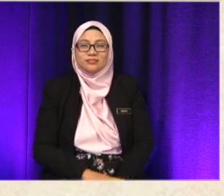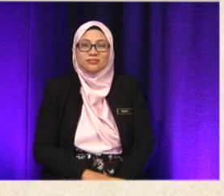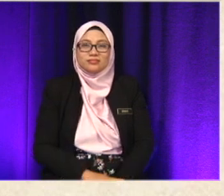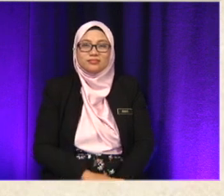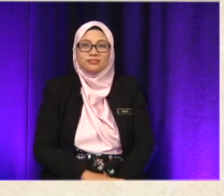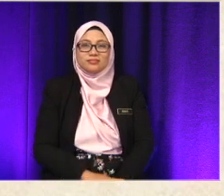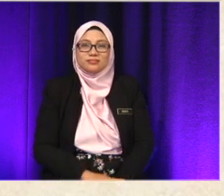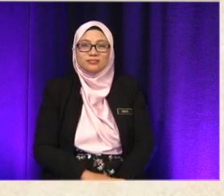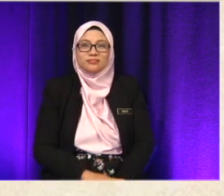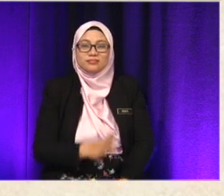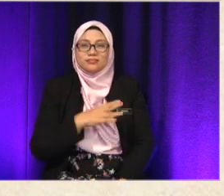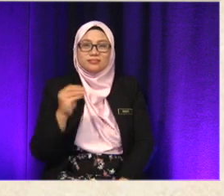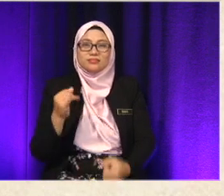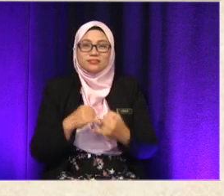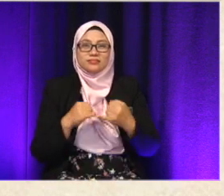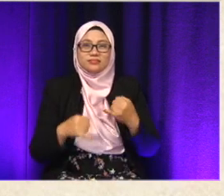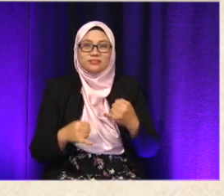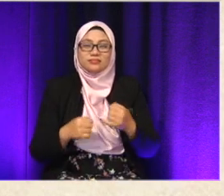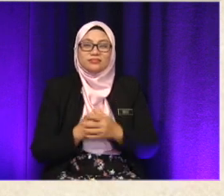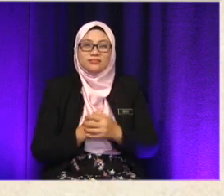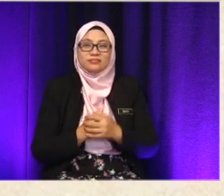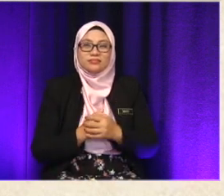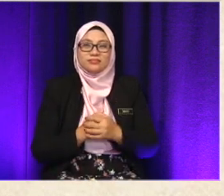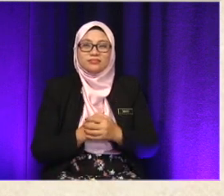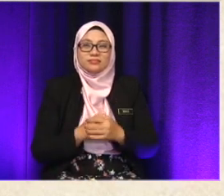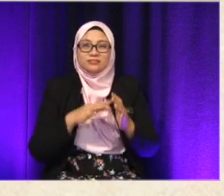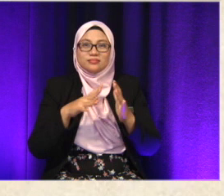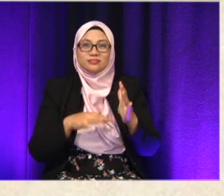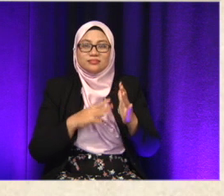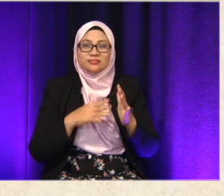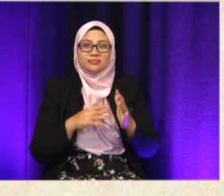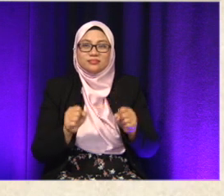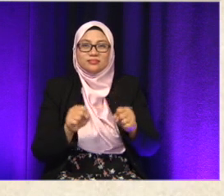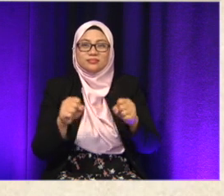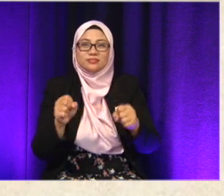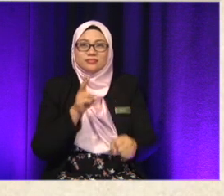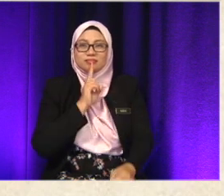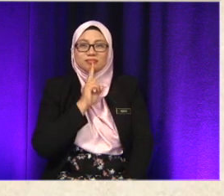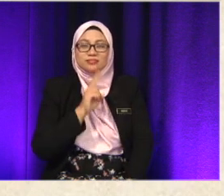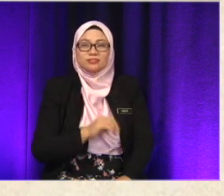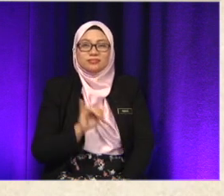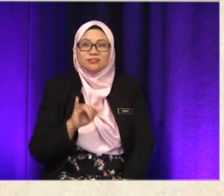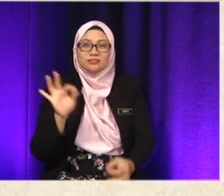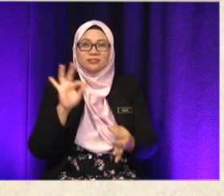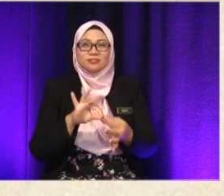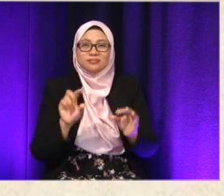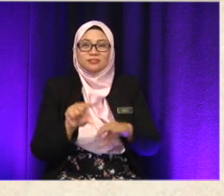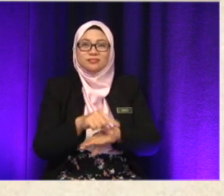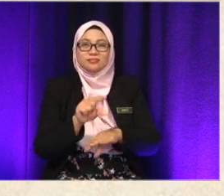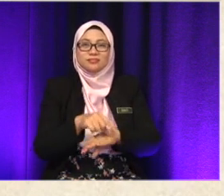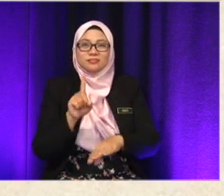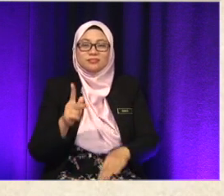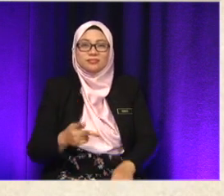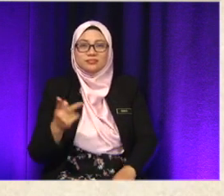hidrolik dan terakhir dia mengkaji komponen sistem hidrolik yang sesuai digunakan terhadap satu produk melalui pembincangan dan analisis